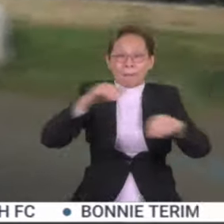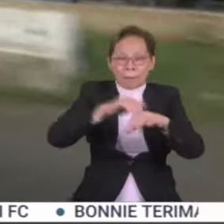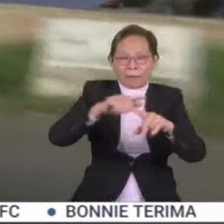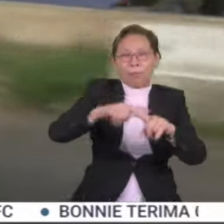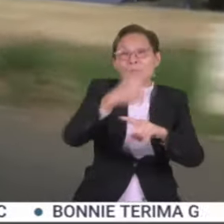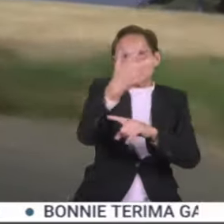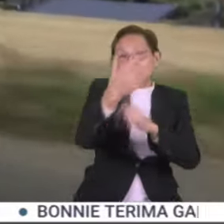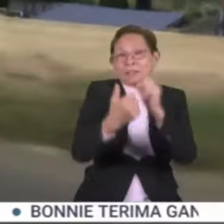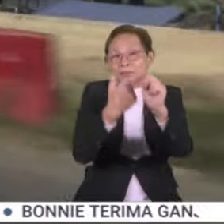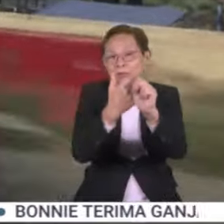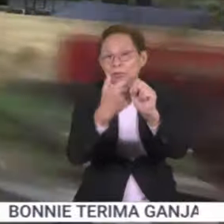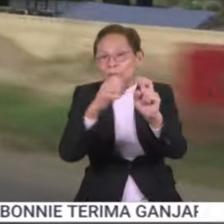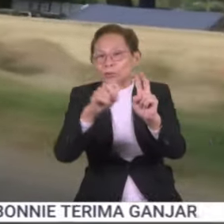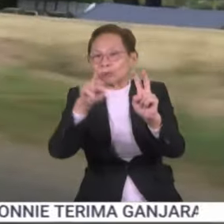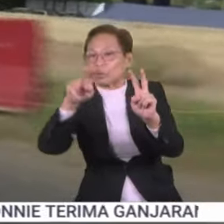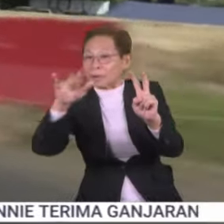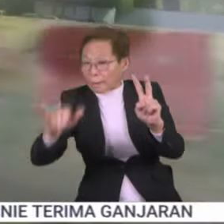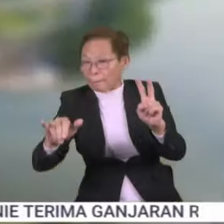pada Mac